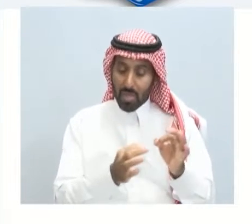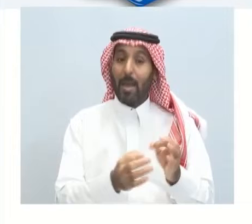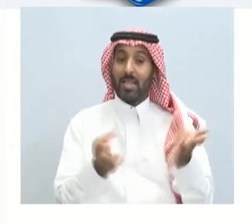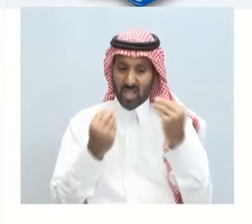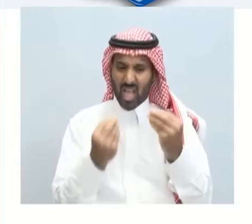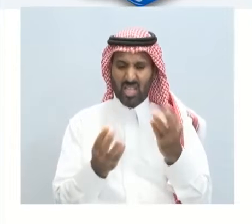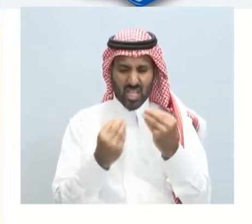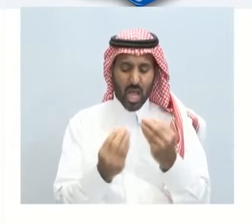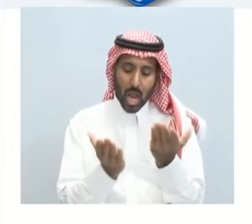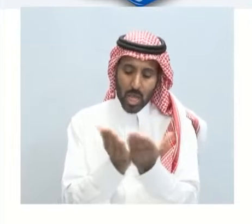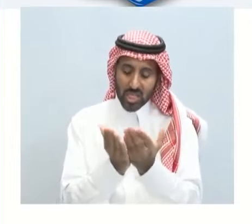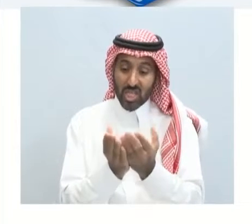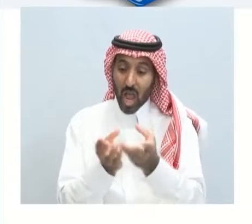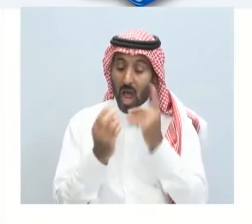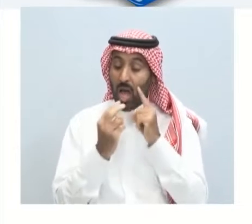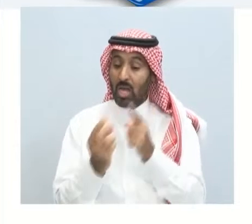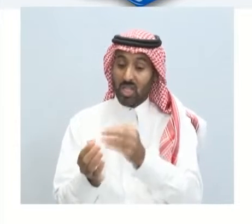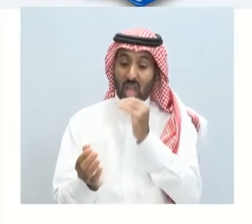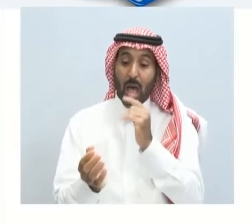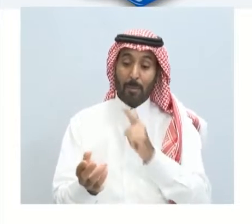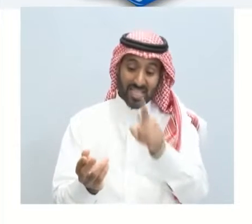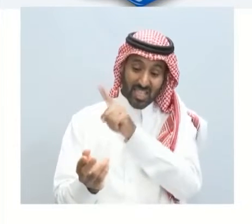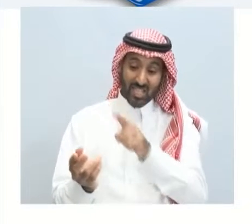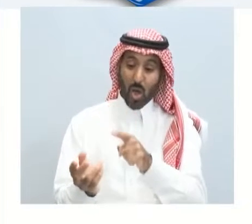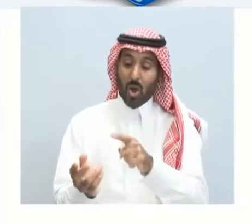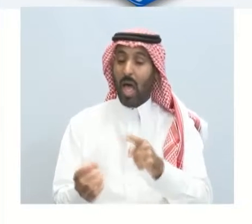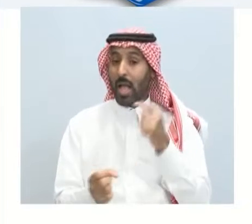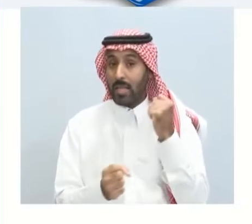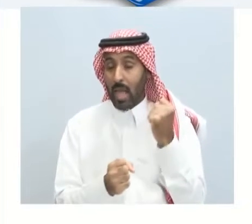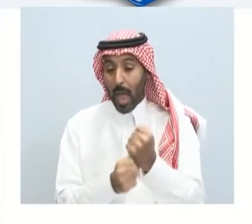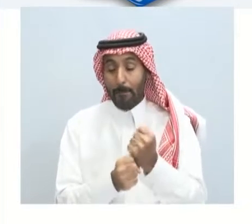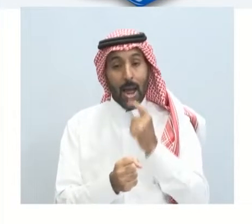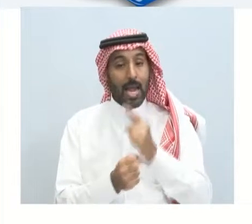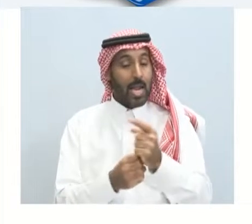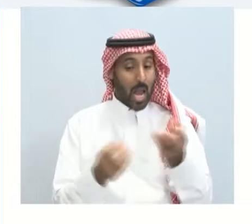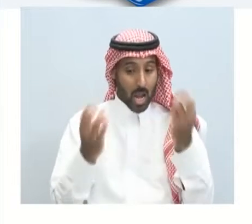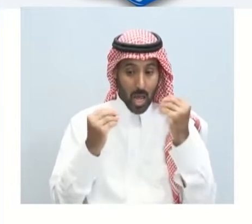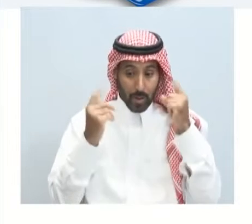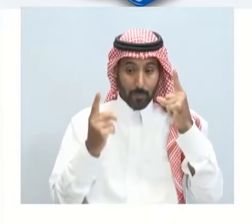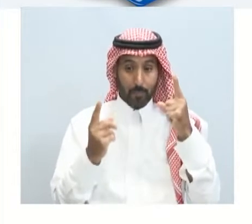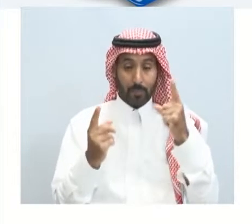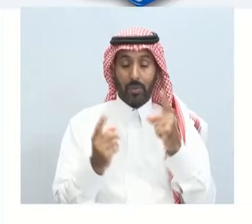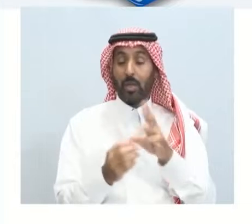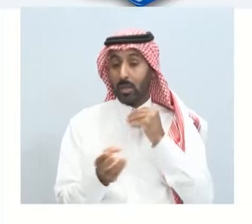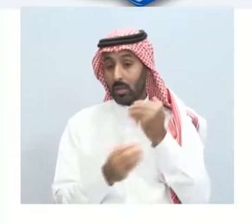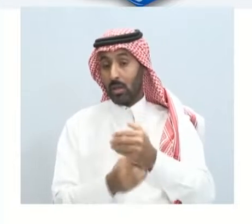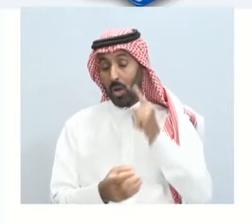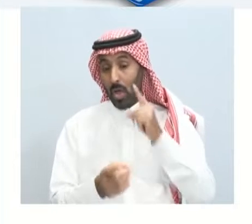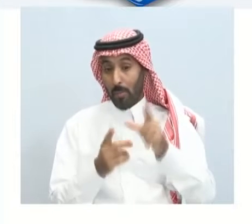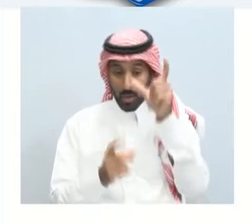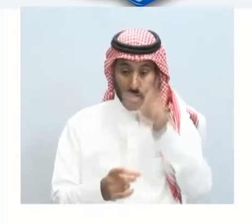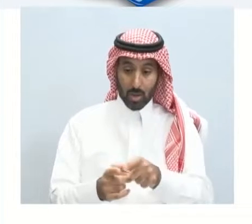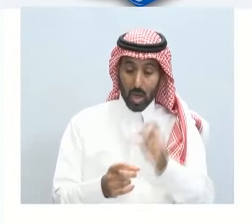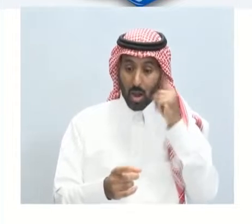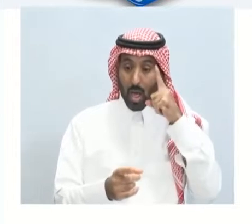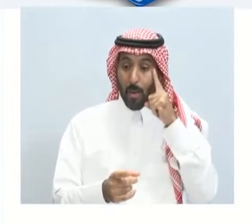التساؤلات الدرس الثاني عمل العلم الفكره الرئيسيه يجري العلماء ابحاثا